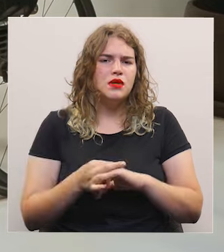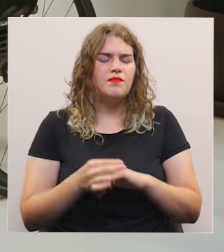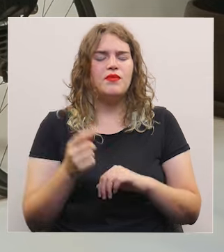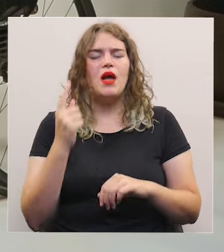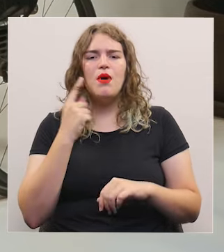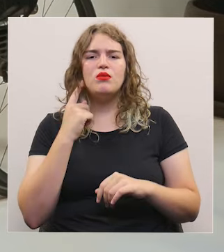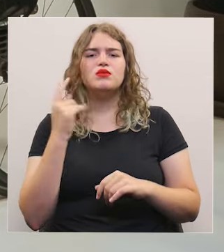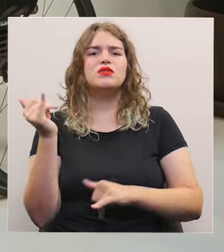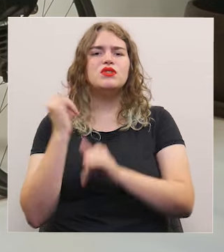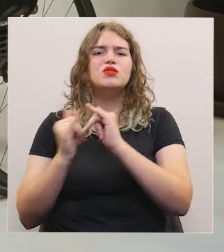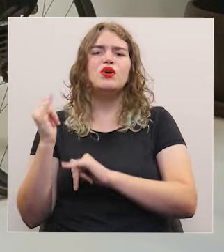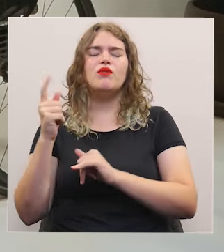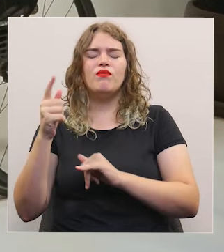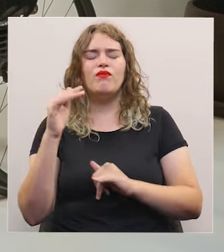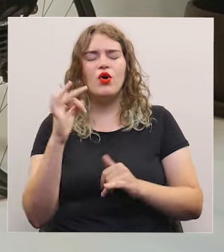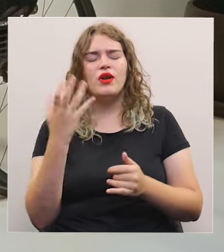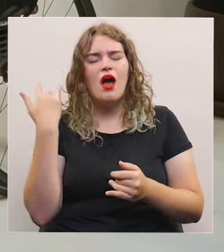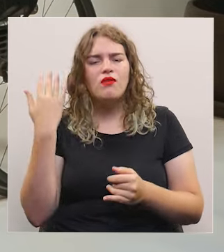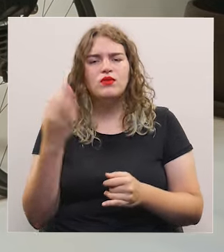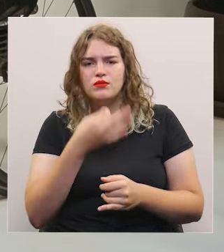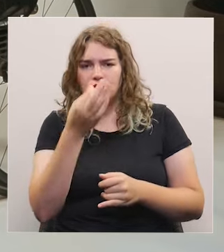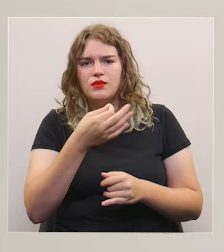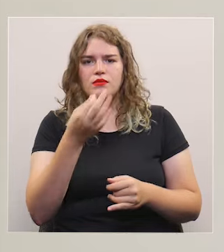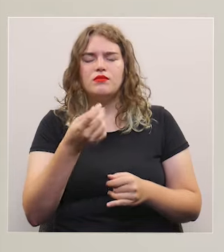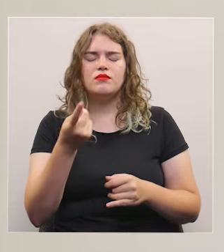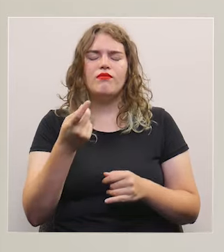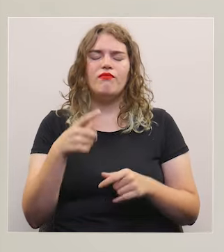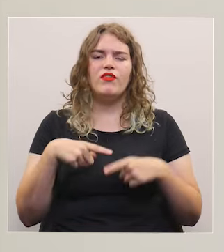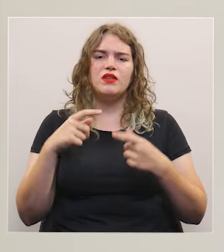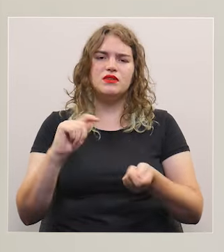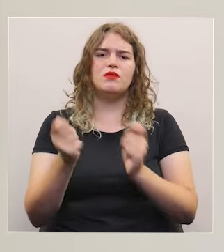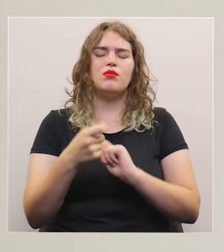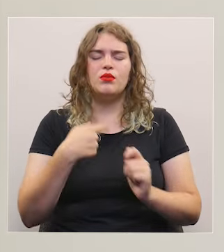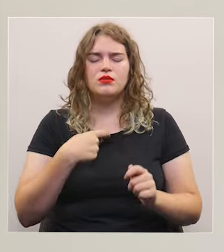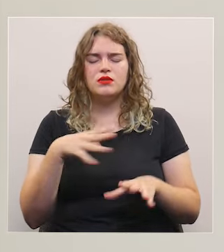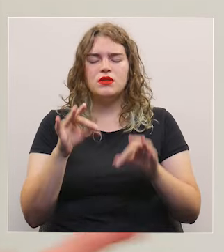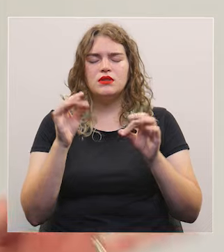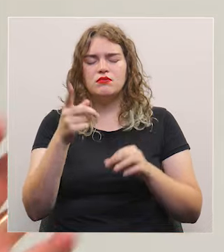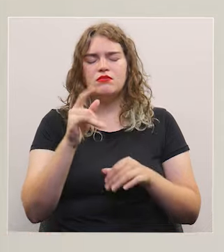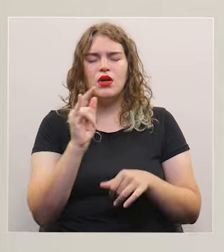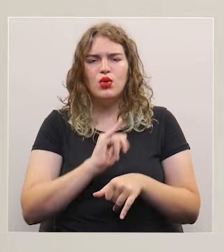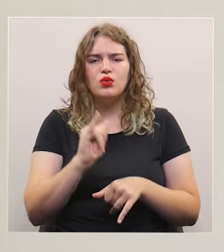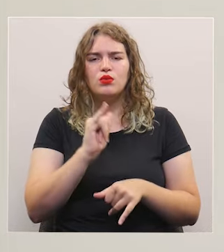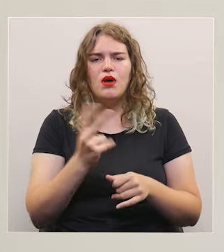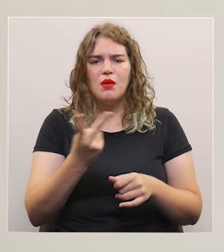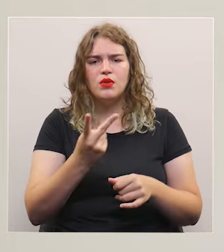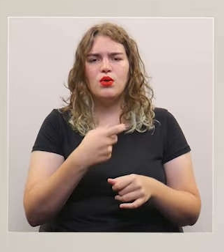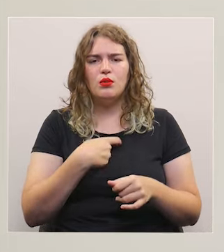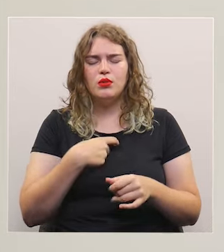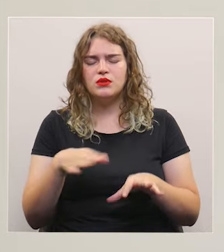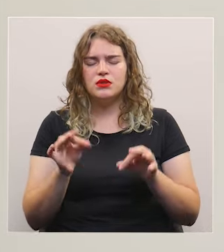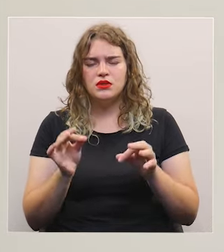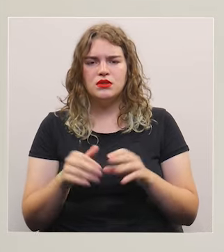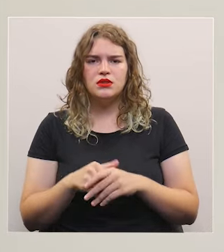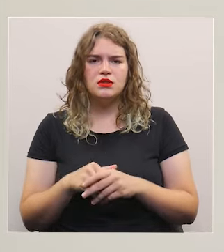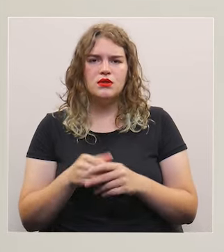Am auzit din nou istoria. Florin a avut o mărturie la Vieți Transformate, o puteți găsi pe YouTube. Ambele mărturile puteți găsi pe